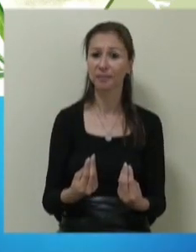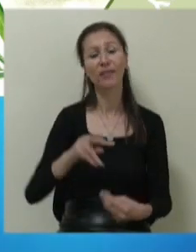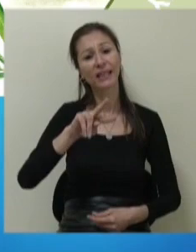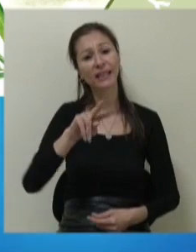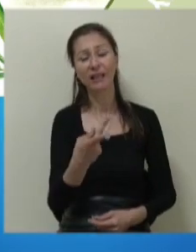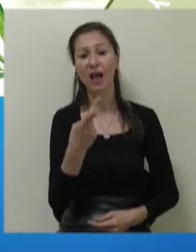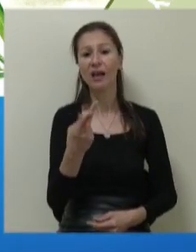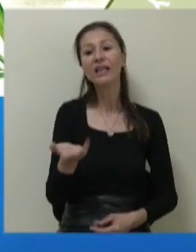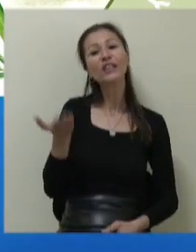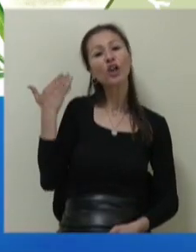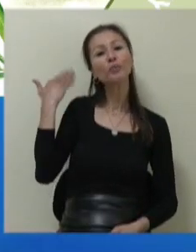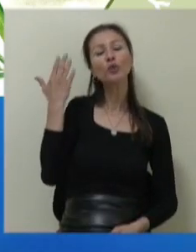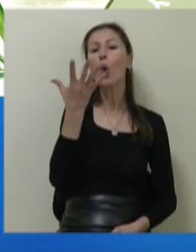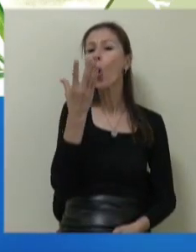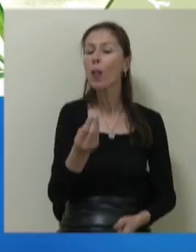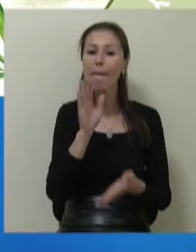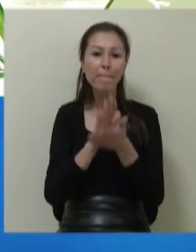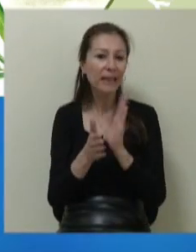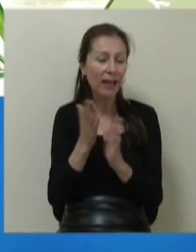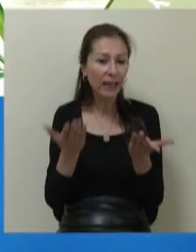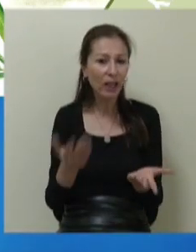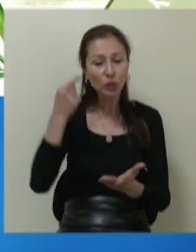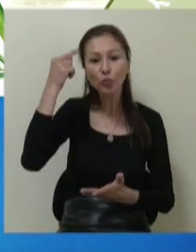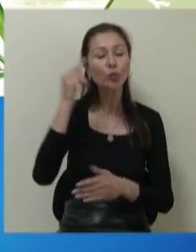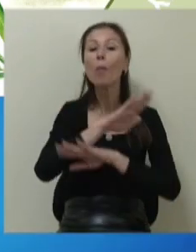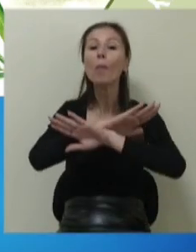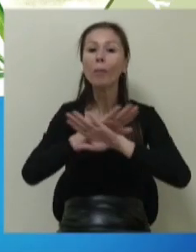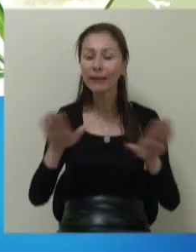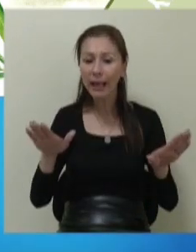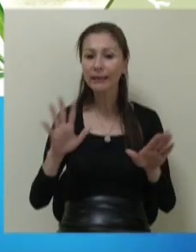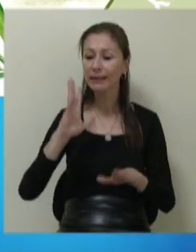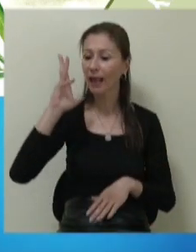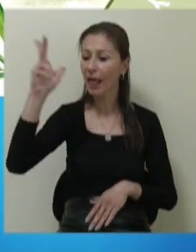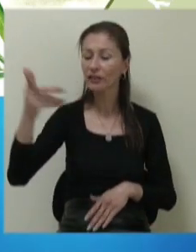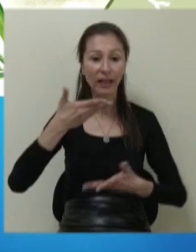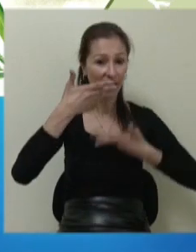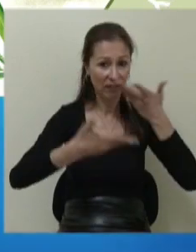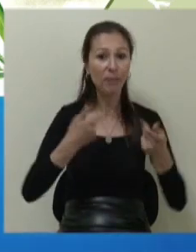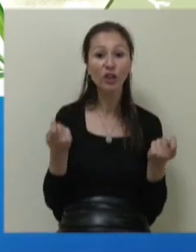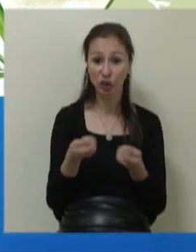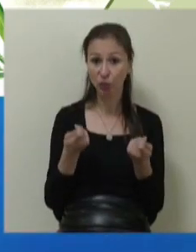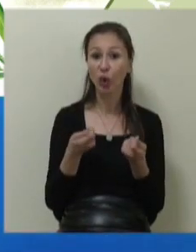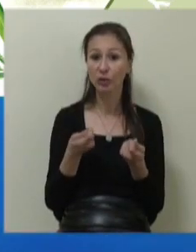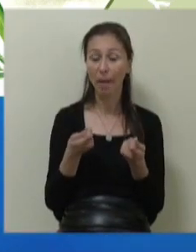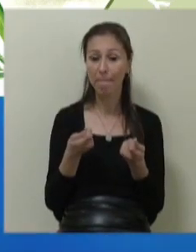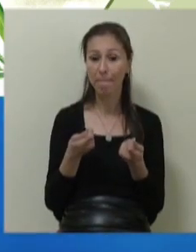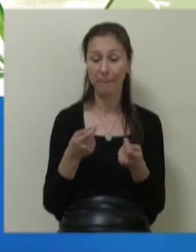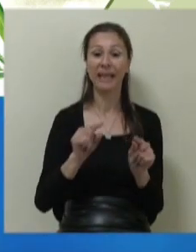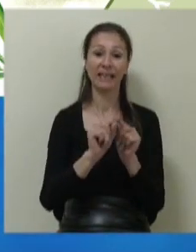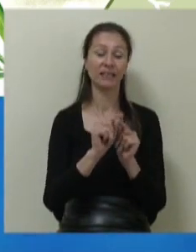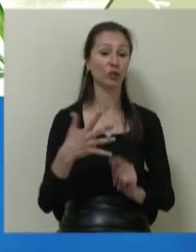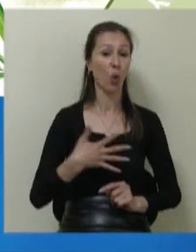da geçmişte olan bitenleri düşünmeden gelecek tarif etmeye çalışıyorsam, işte İktisat